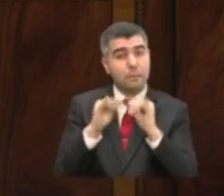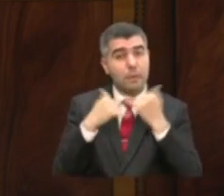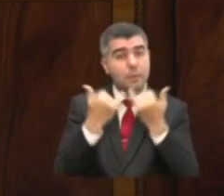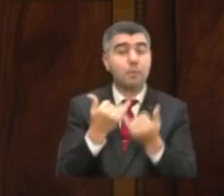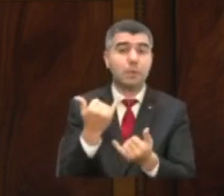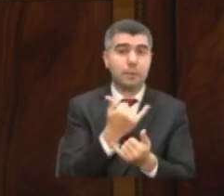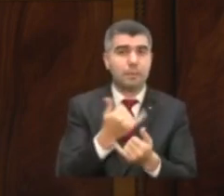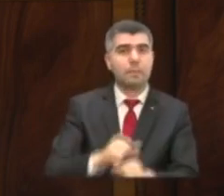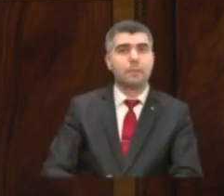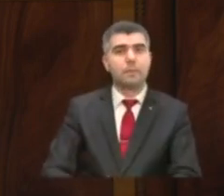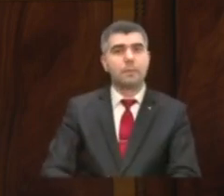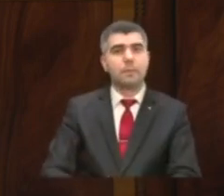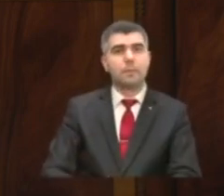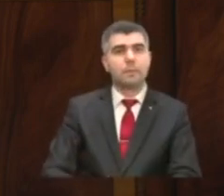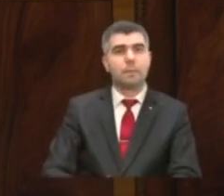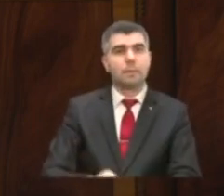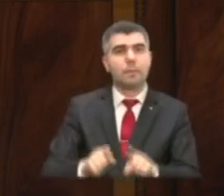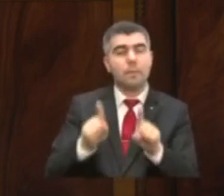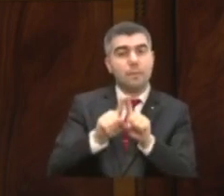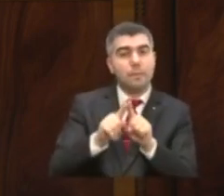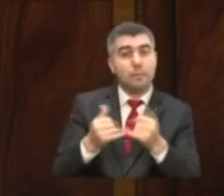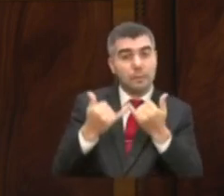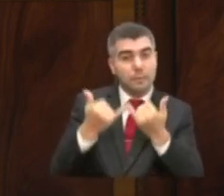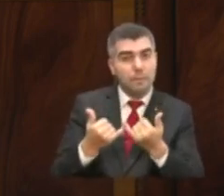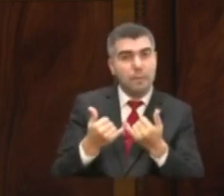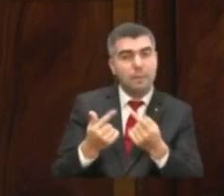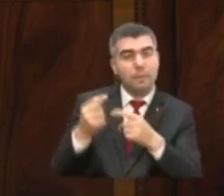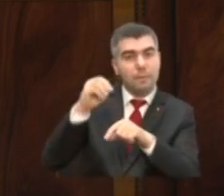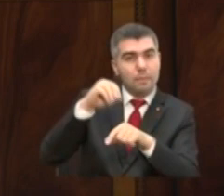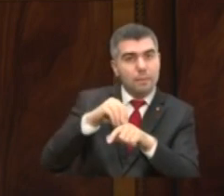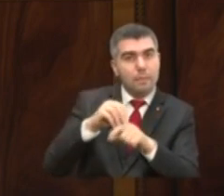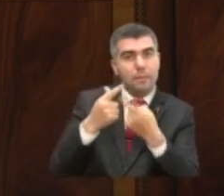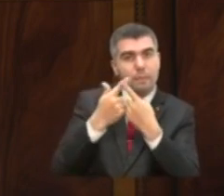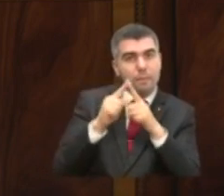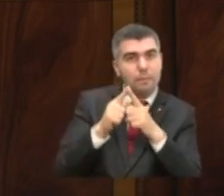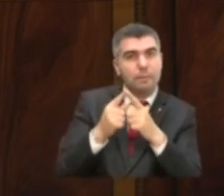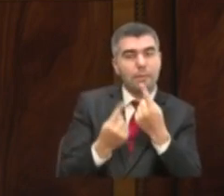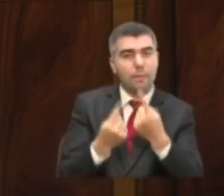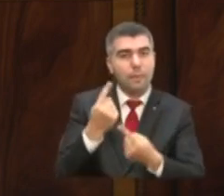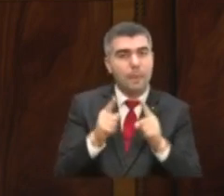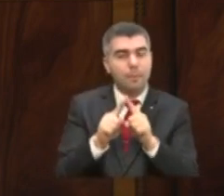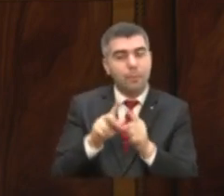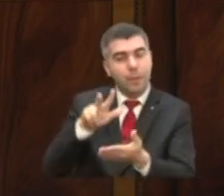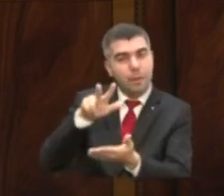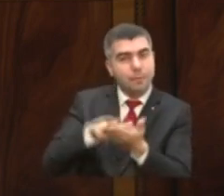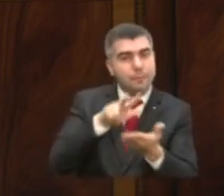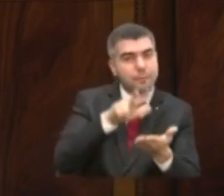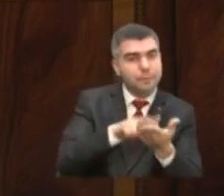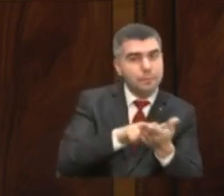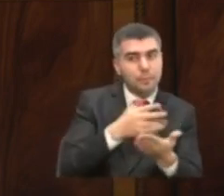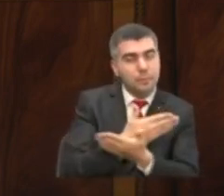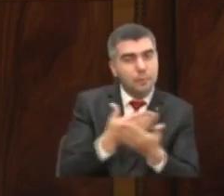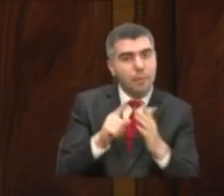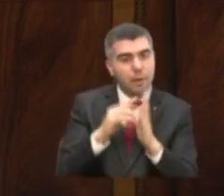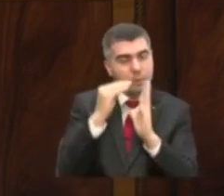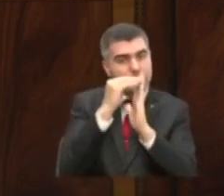أيضا هذه اليوم فرصة لإعادة التأكيد على أنه يجب تفعيل هيئات المنصوص